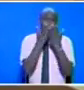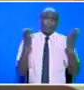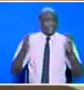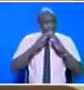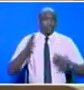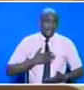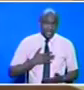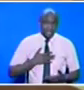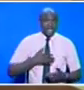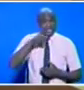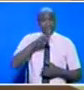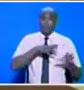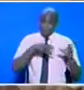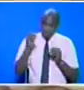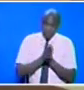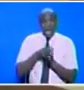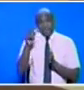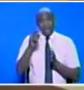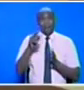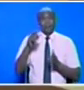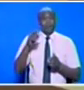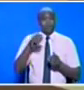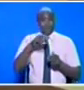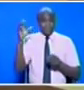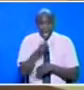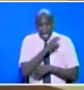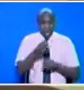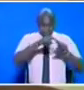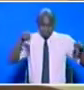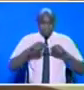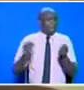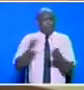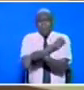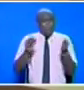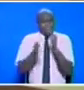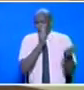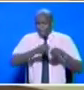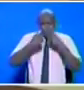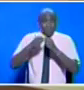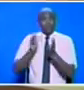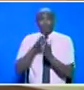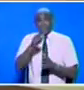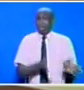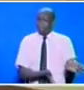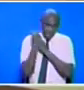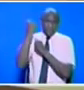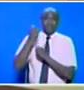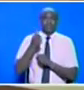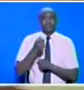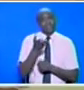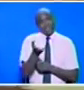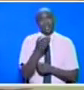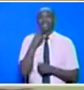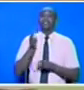house. Akaenda ahead to my small bar, akavunja vitu pia pale, na from there akakimbia yeye mwenyewe polisi kwenda kuripoti wa kwanza